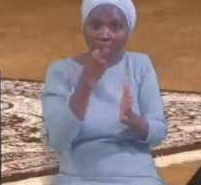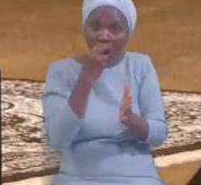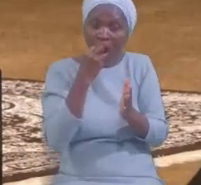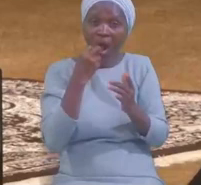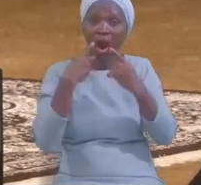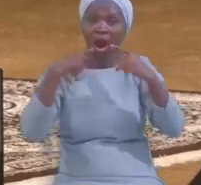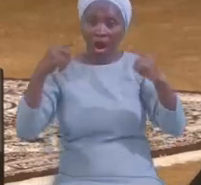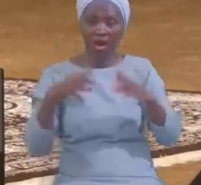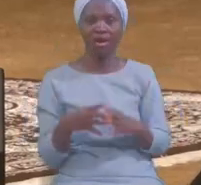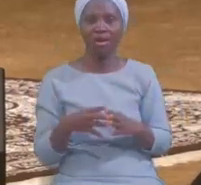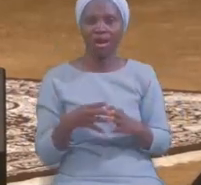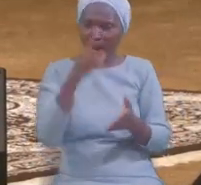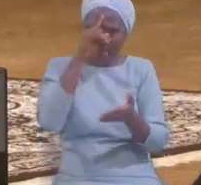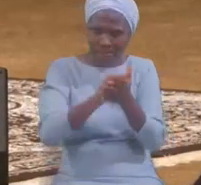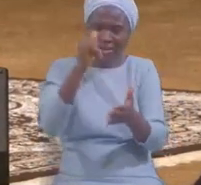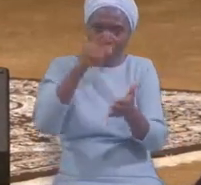Croyez à ce qu'on vous dit.